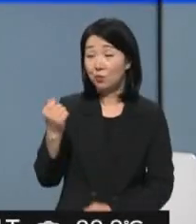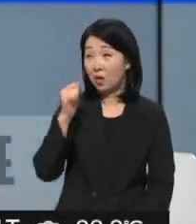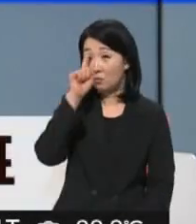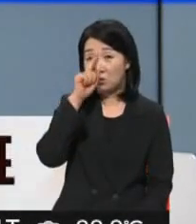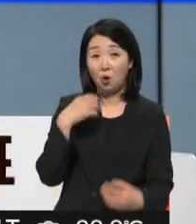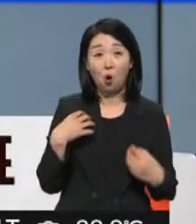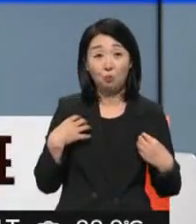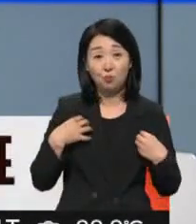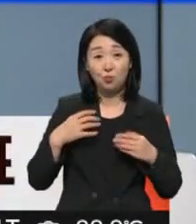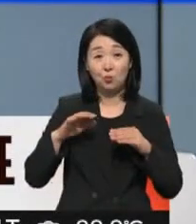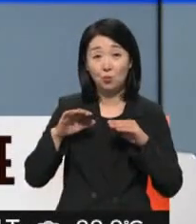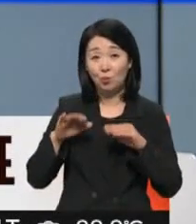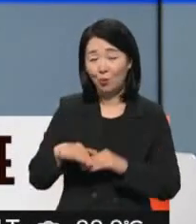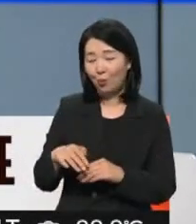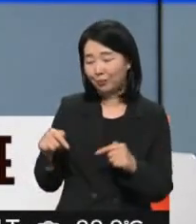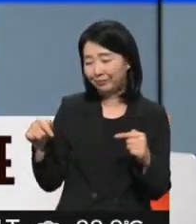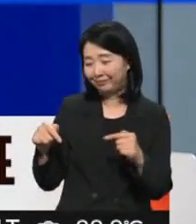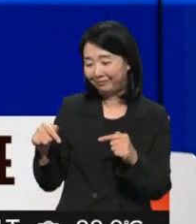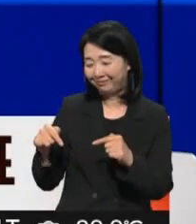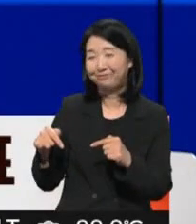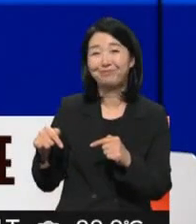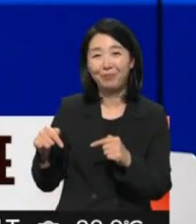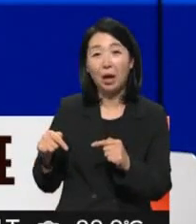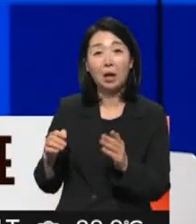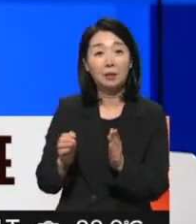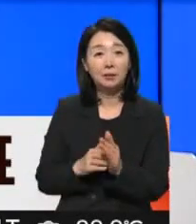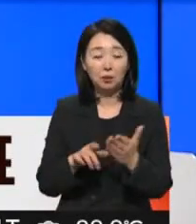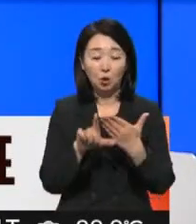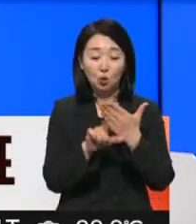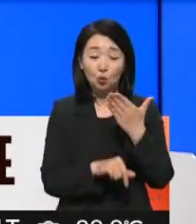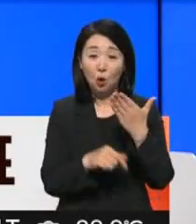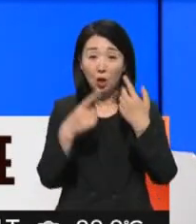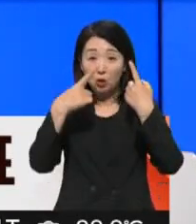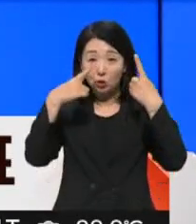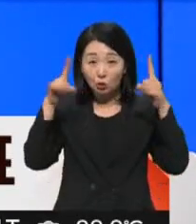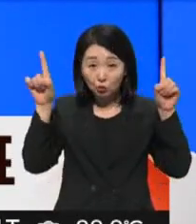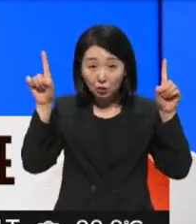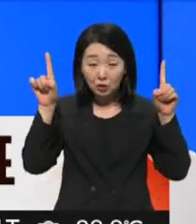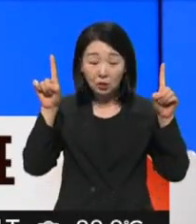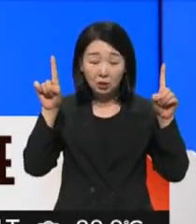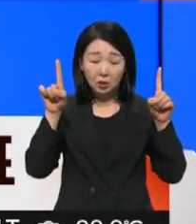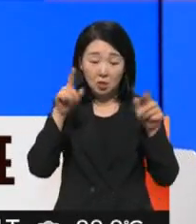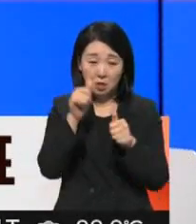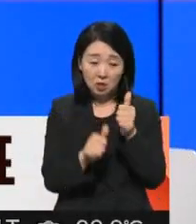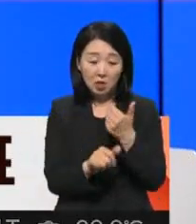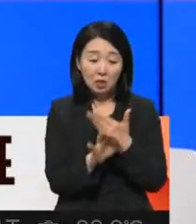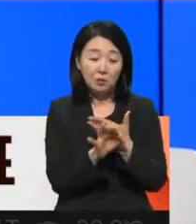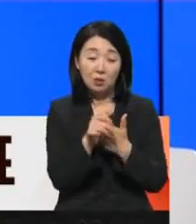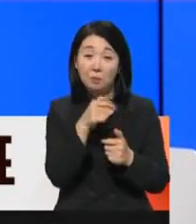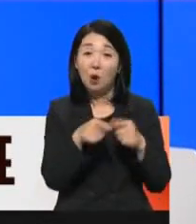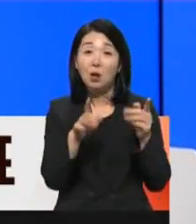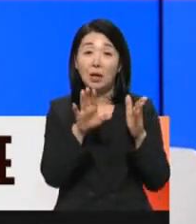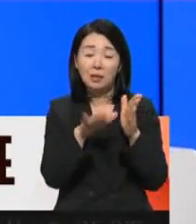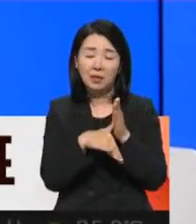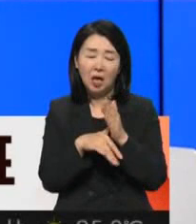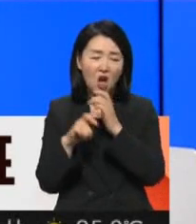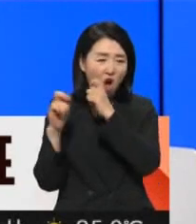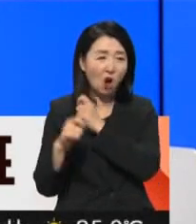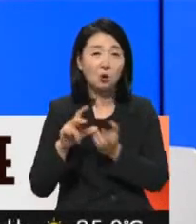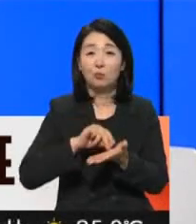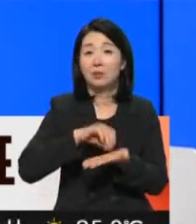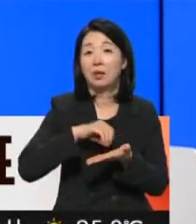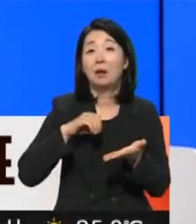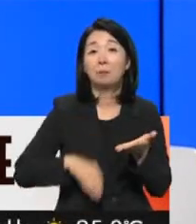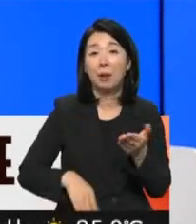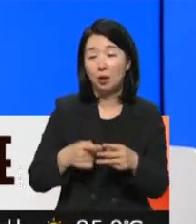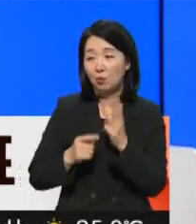국민의힘과 정부가 오늘 당정 협의를 열고 당장 9월 수능 모의평가부터 킬러 문항을 없애기로 했습니다. 지난주 윤 대통령의 수능